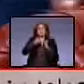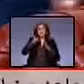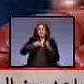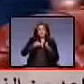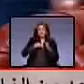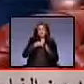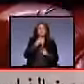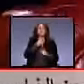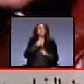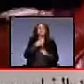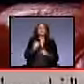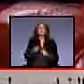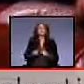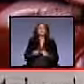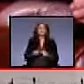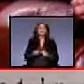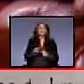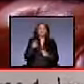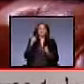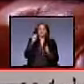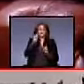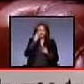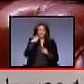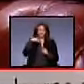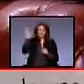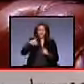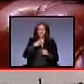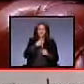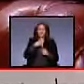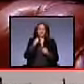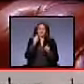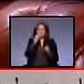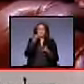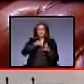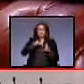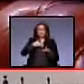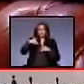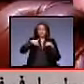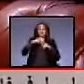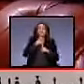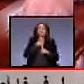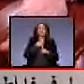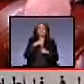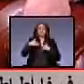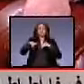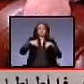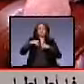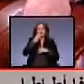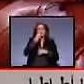يا سلام. انا بس فيها سؤال طب ما اجيب الراجل ده يقعد معايا في البيت بدل ما يقعدوا يطبخوا. احلى اكل في مصر هو اكل